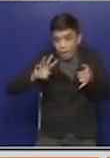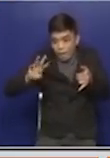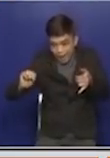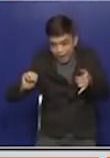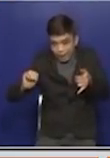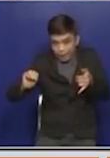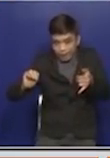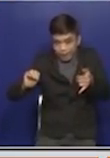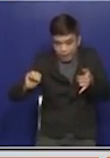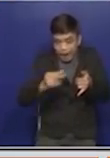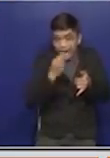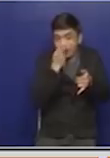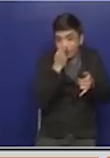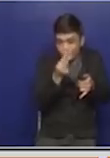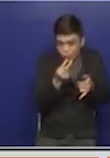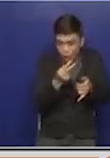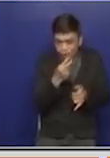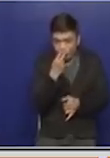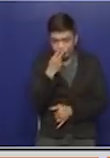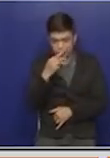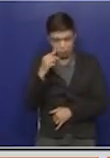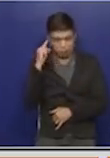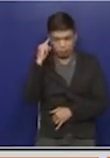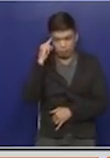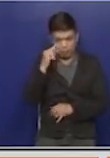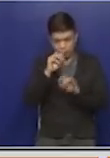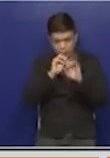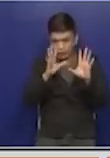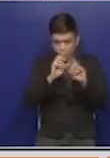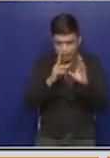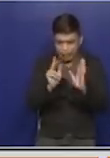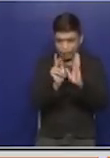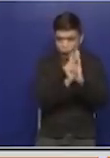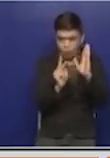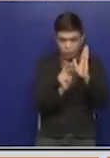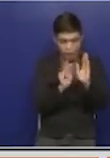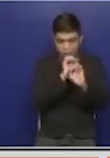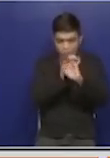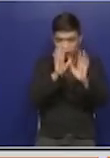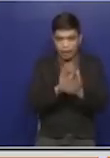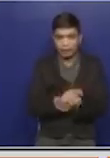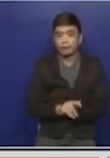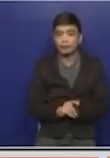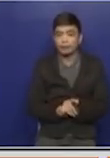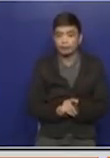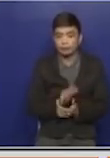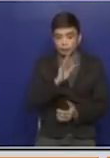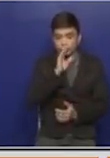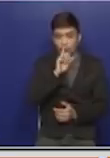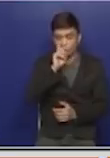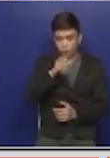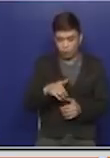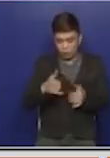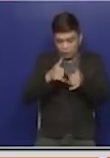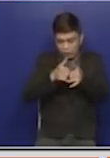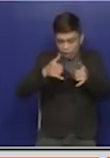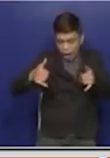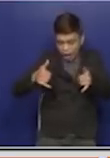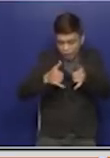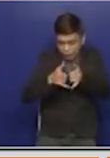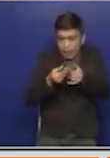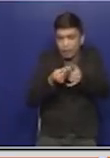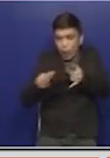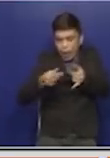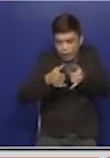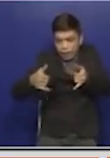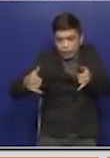เราจะมีพื้นที่คลุมเครือในการตีความในการออกกฎหมายนะคะโดยเฉพาะพื้นที่คลุมเครือด้านบนสุดนะคะ